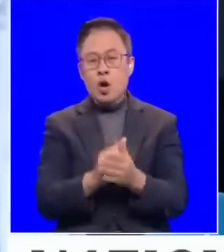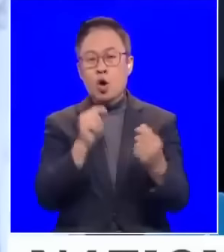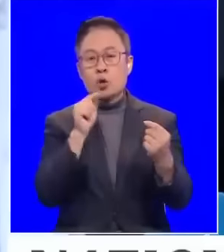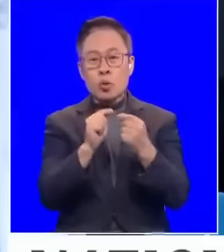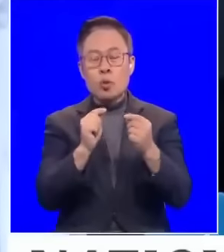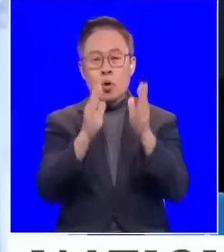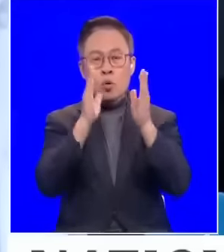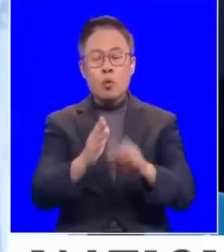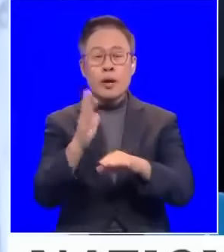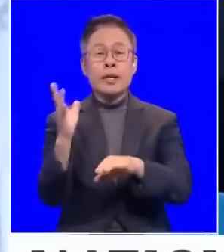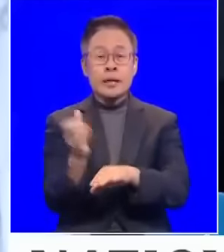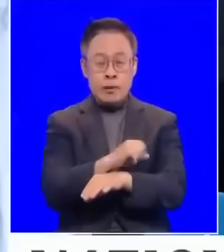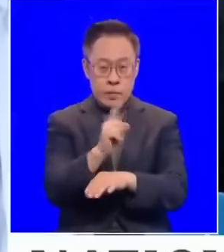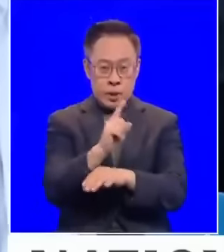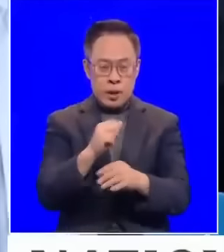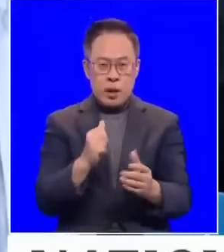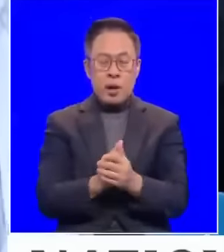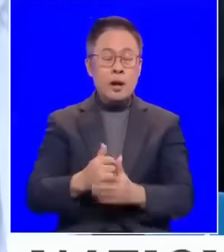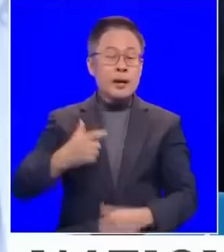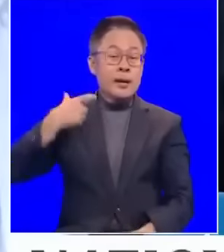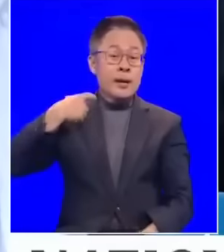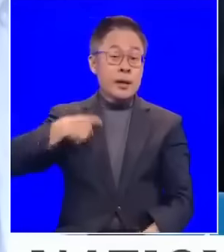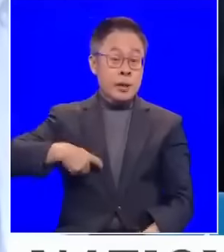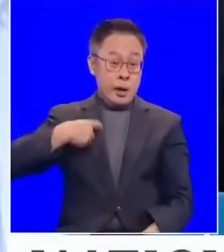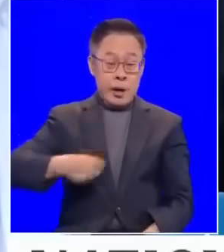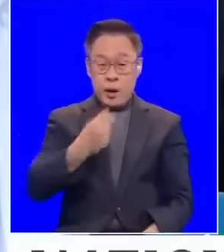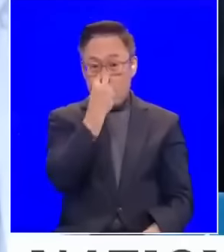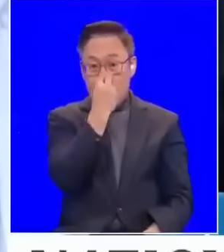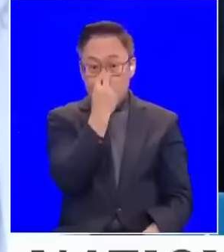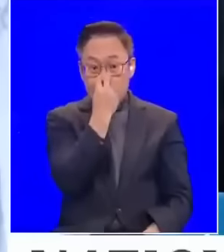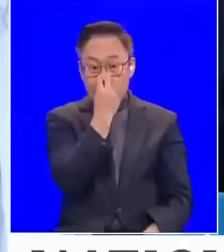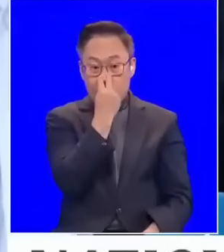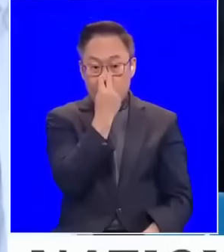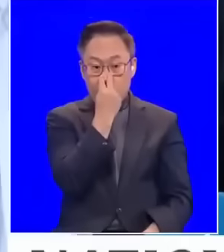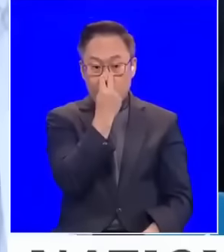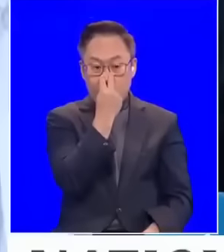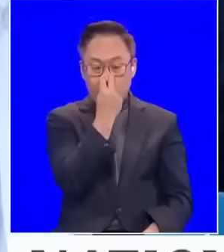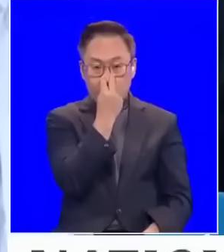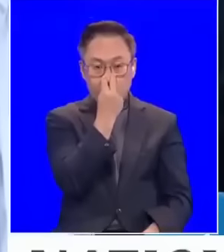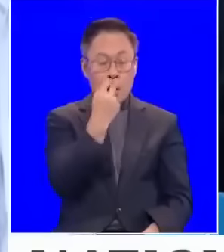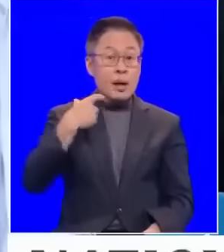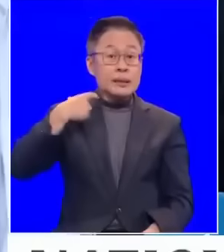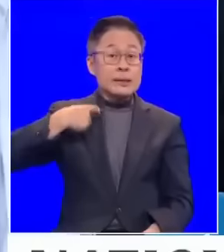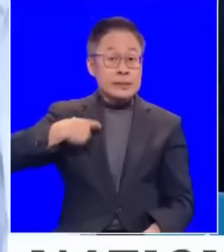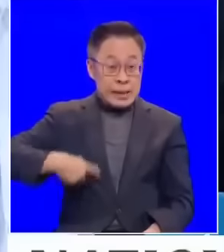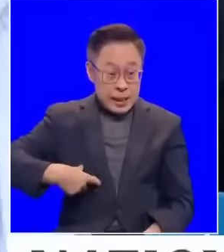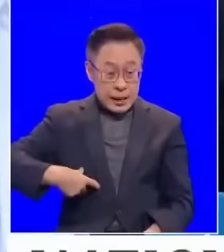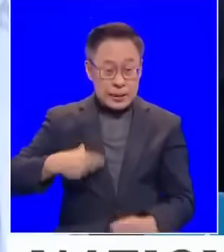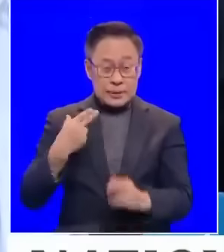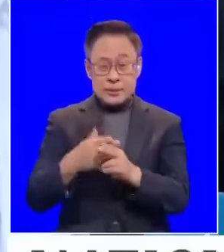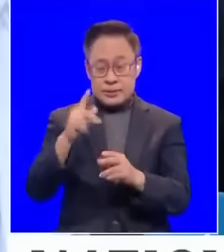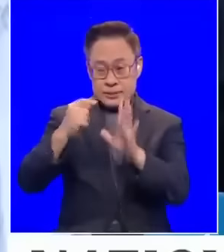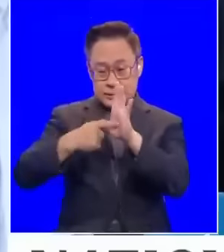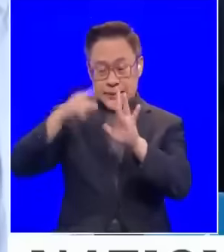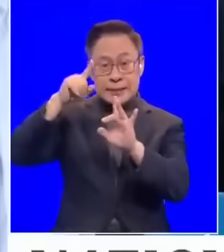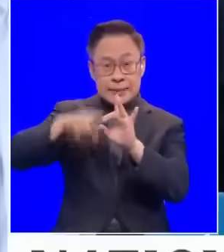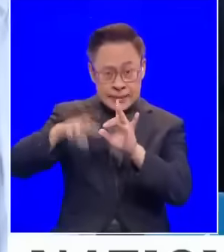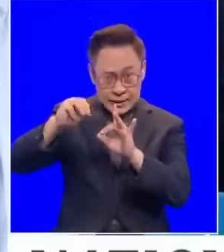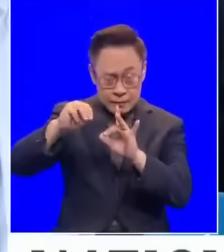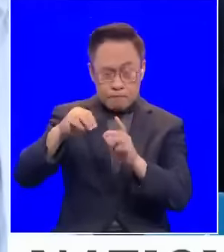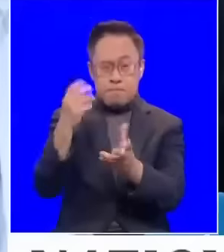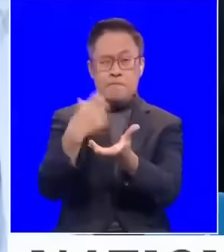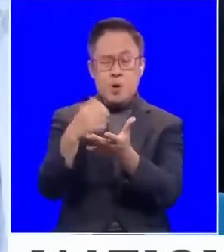เป็นคลิปที่ทนายสิทธาเนี่ยออกมาเปิดเผยว่าเป็นเสียงของนักการเมืองส.เสือนะคะพอเ